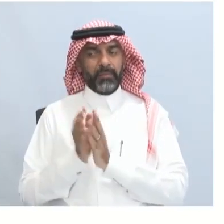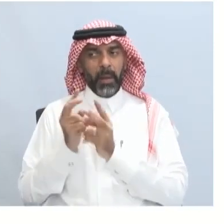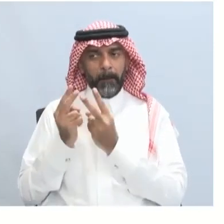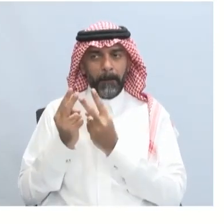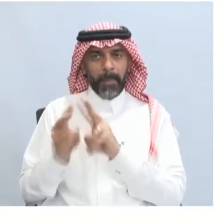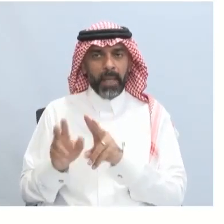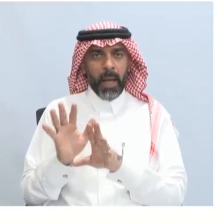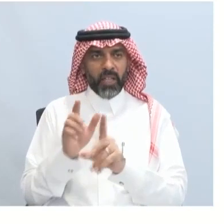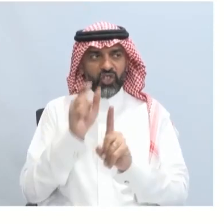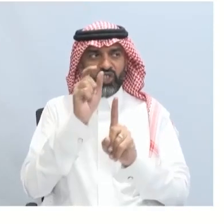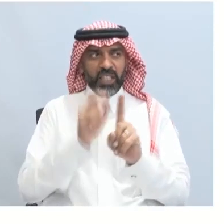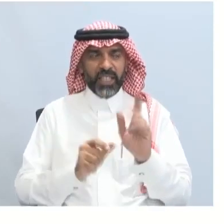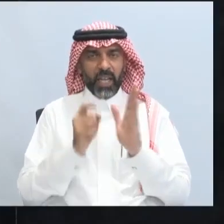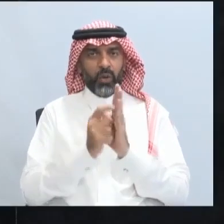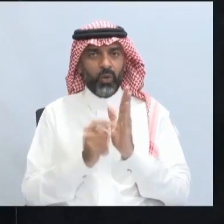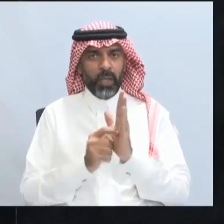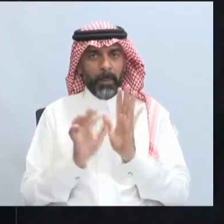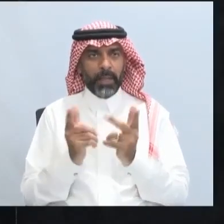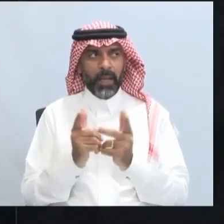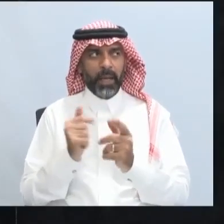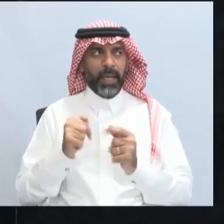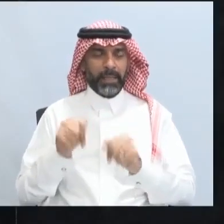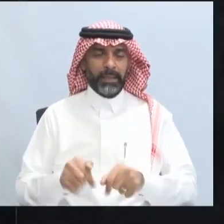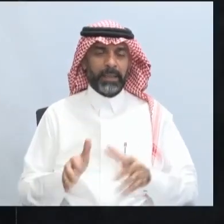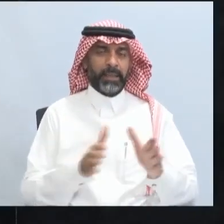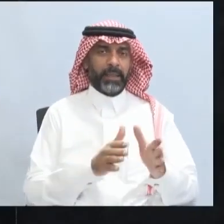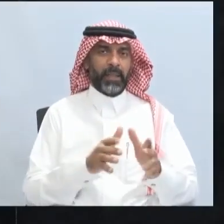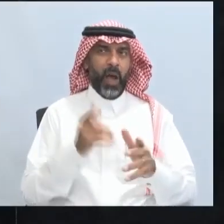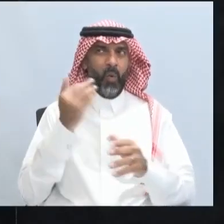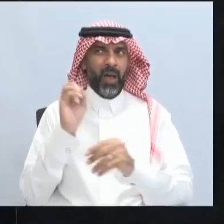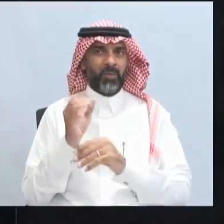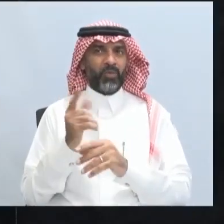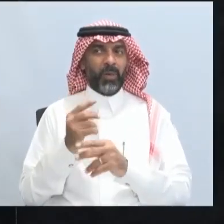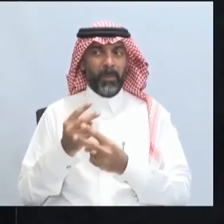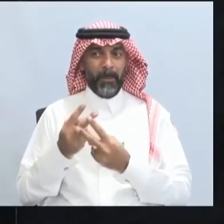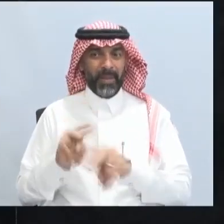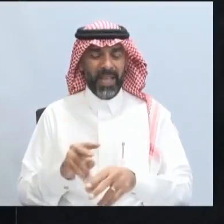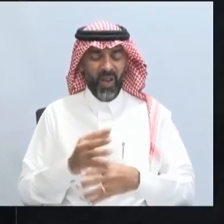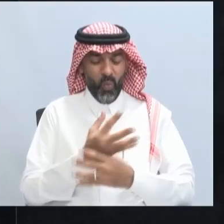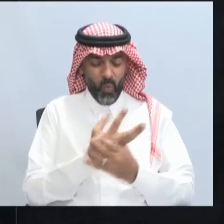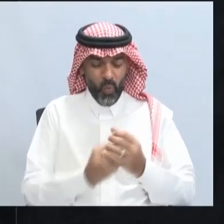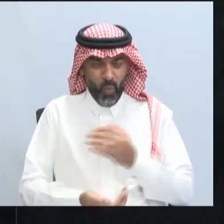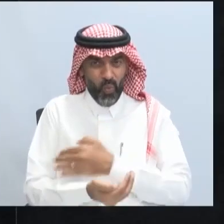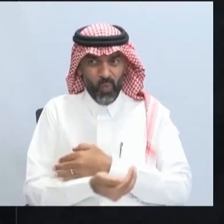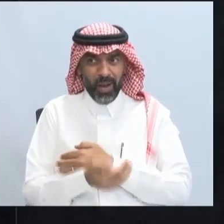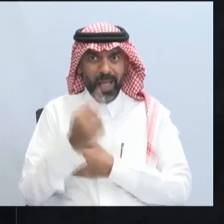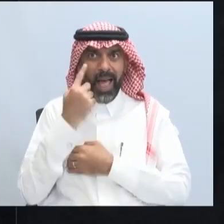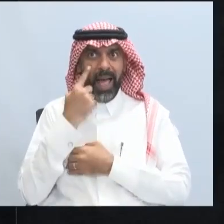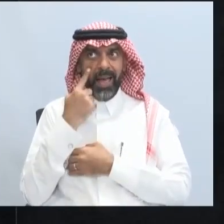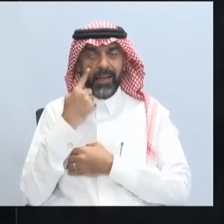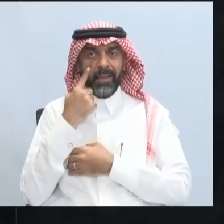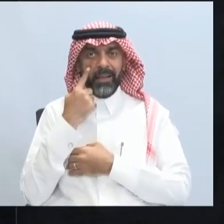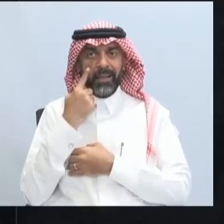الشخصيه القانونيه الطبيعيه وذكرنا انها تبدا من ولادته حيا وقد خرج وانفصل